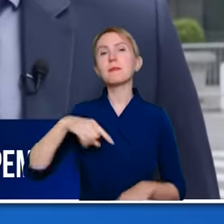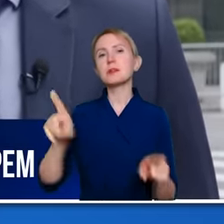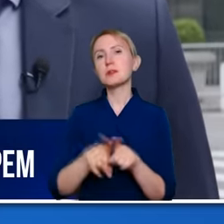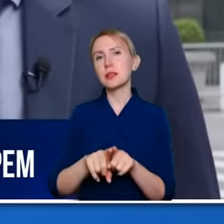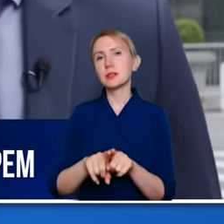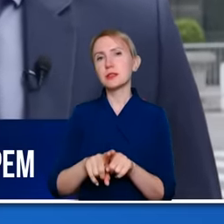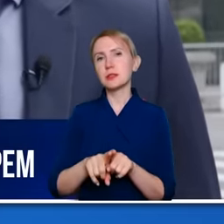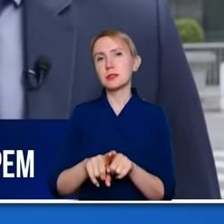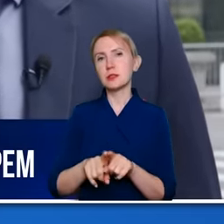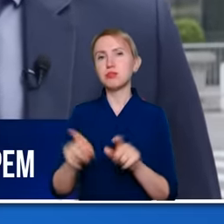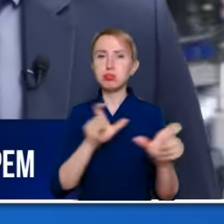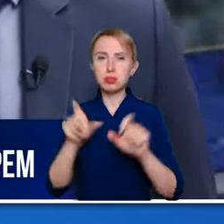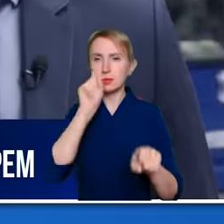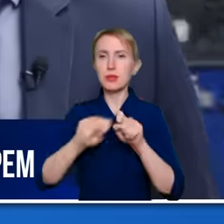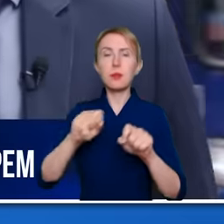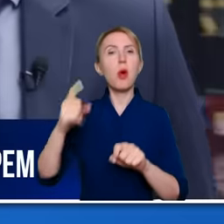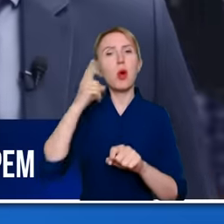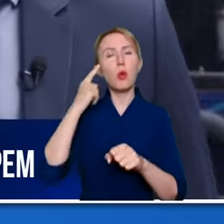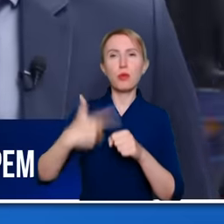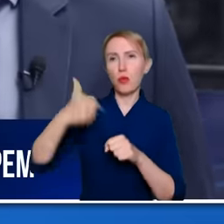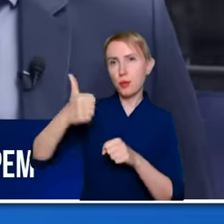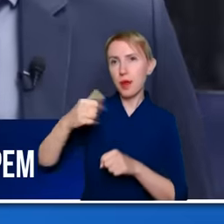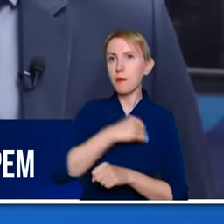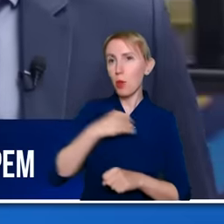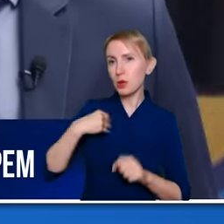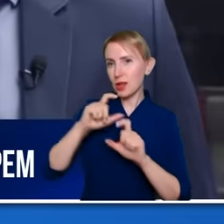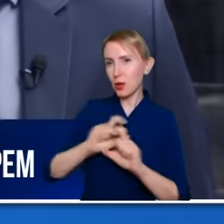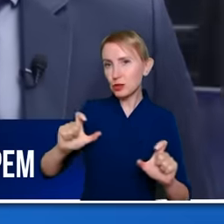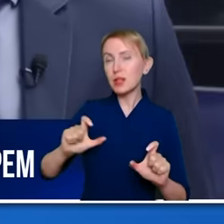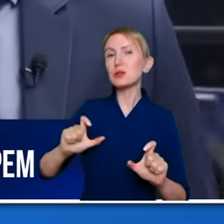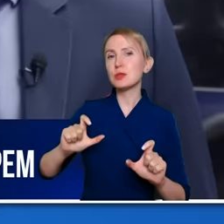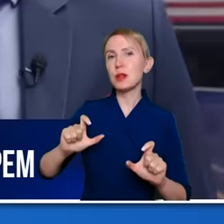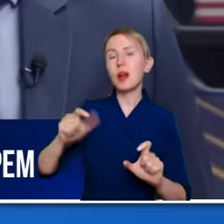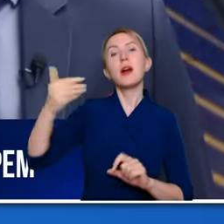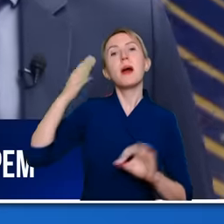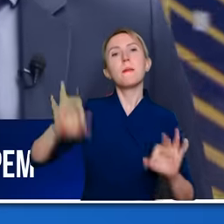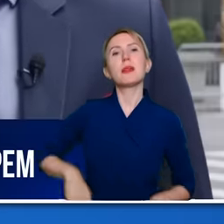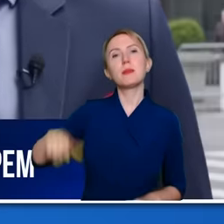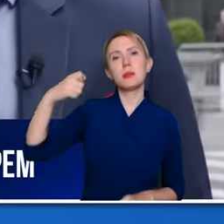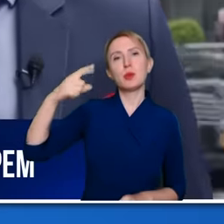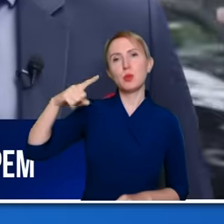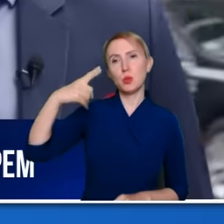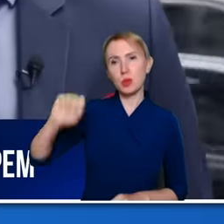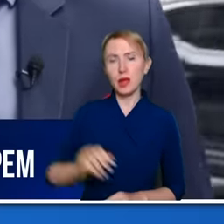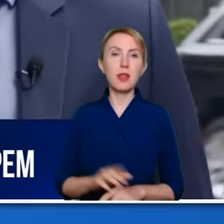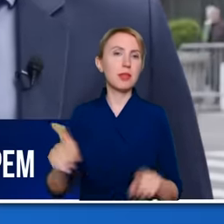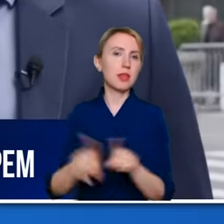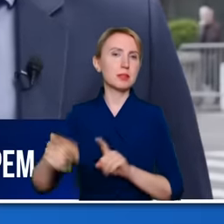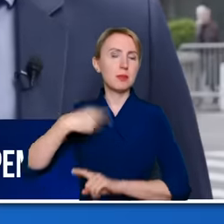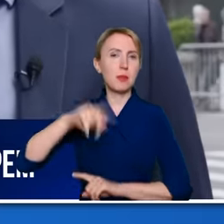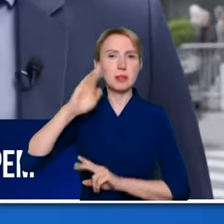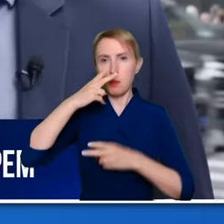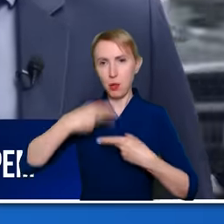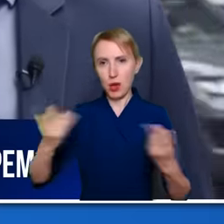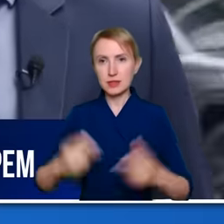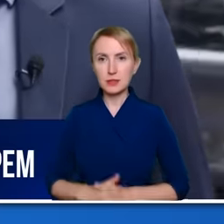rękę na pulsie. W okolicach 21 polskiego czasu wystąpienie pana prezydenta Andrzeja Dudy też będziemy je państwu